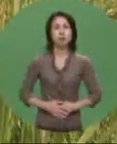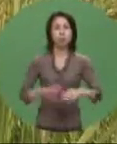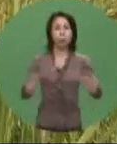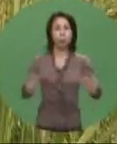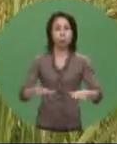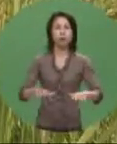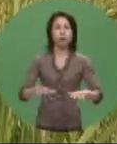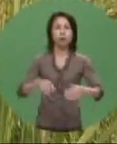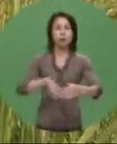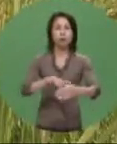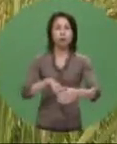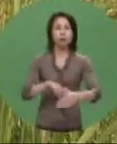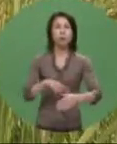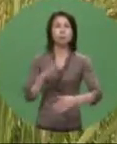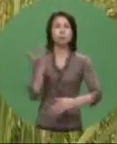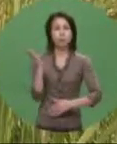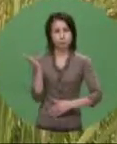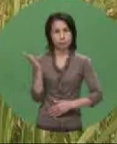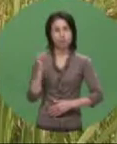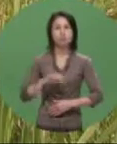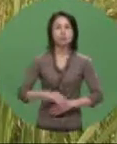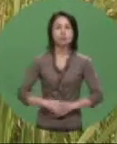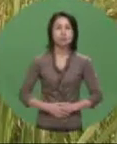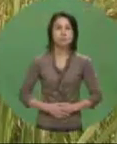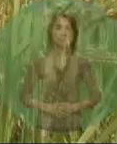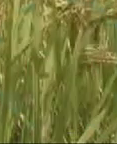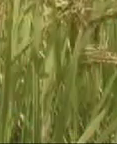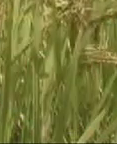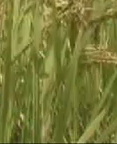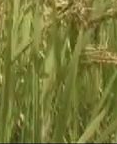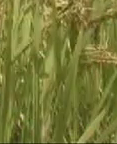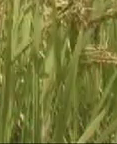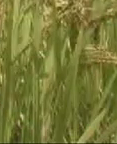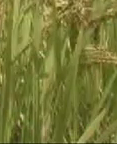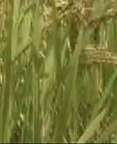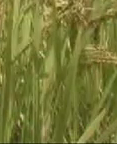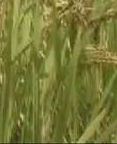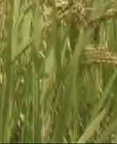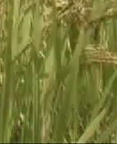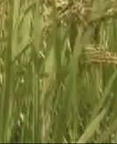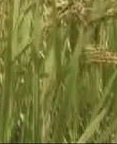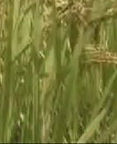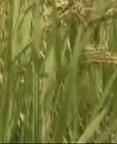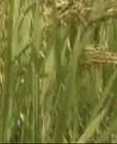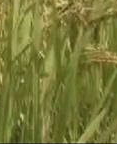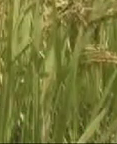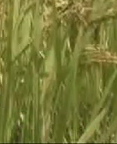回は9月8日に行われた親子で藍染め体験の模様と、